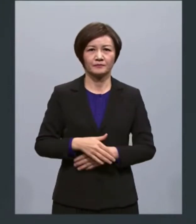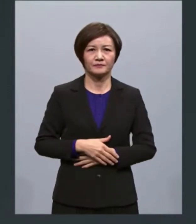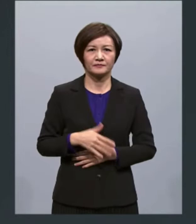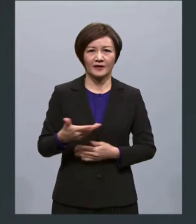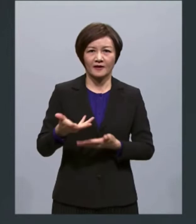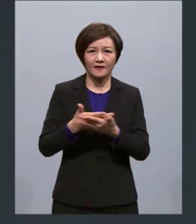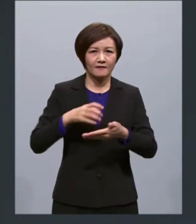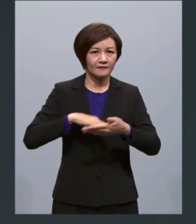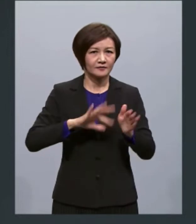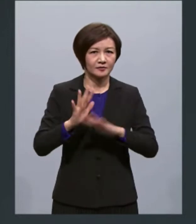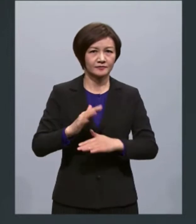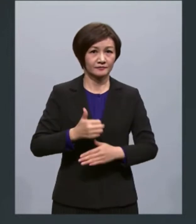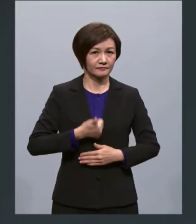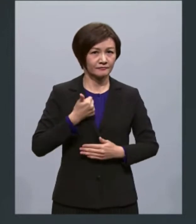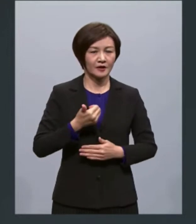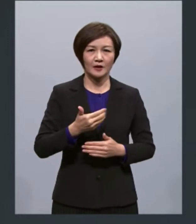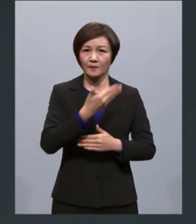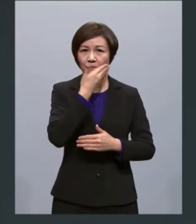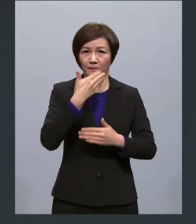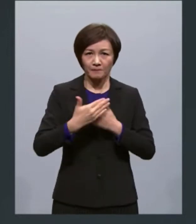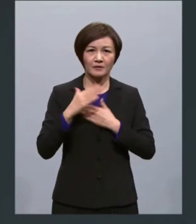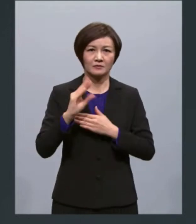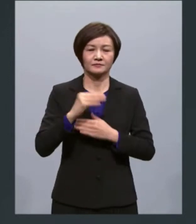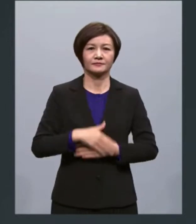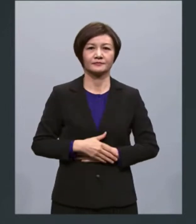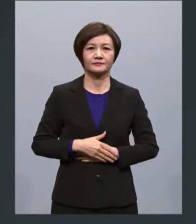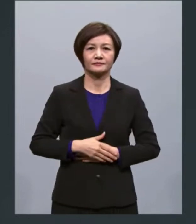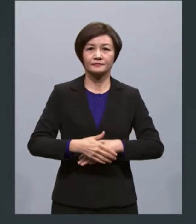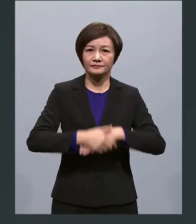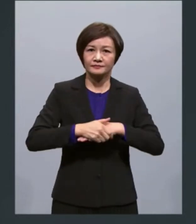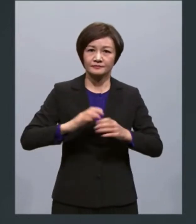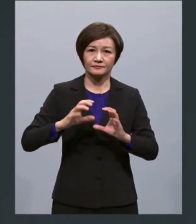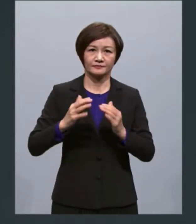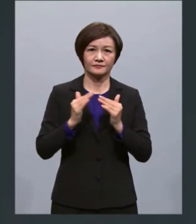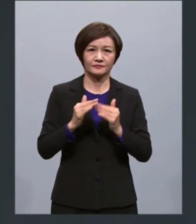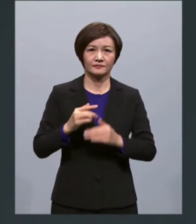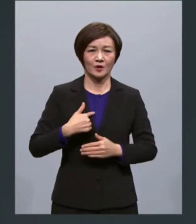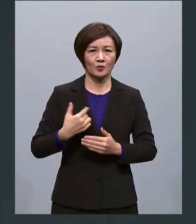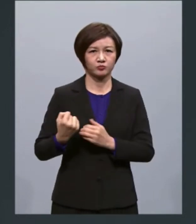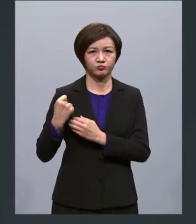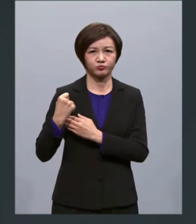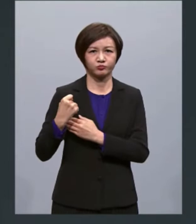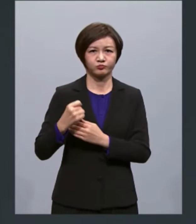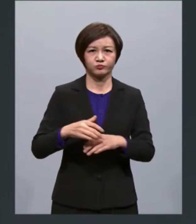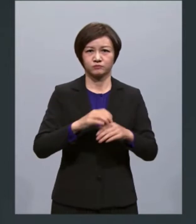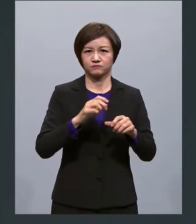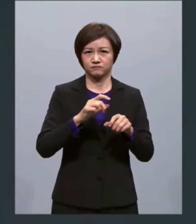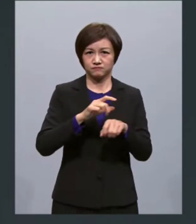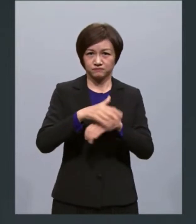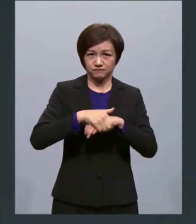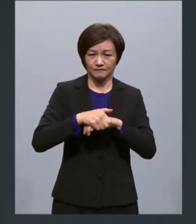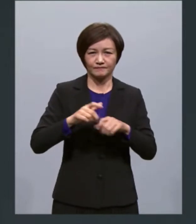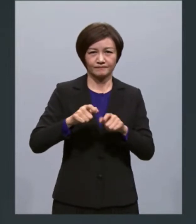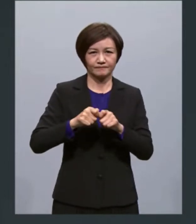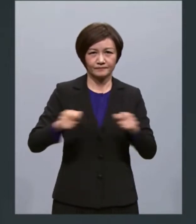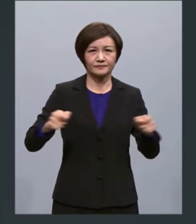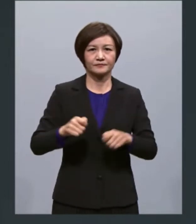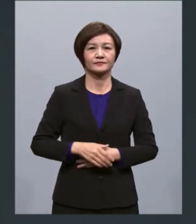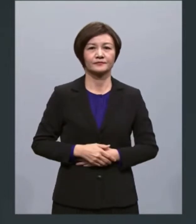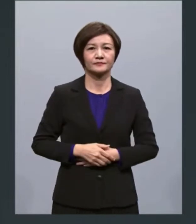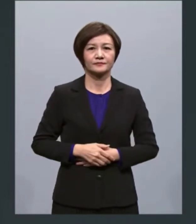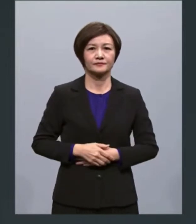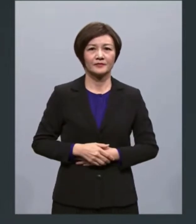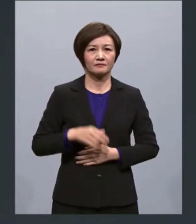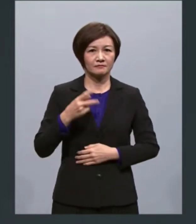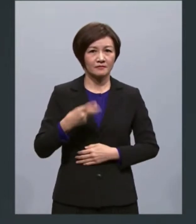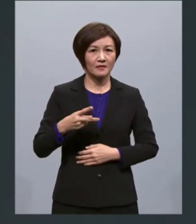容，重视实质利益。面对邦交国，我会积极巩固现有的邦交国，但是也必须